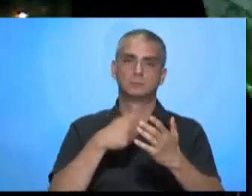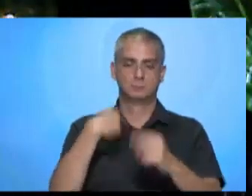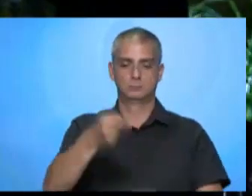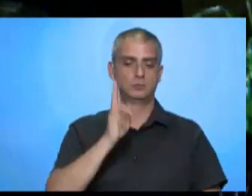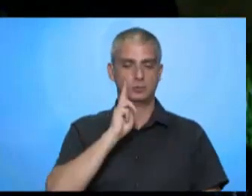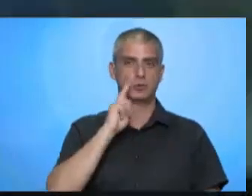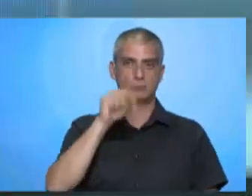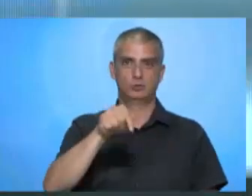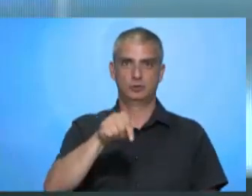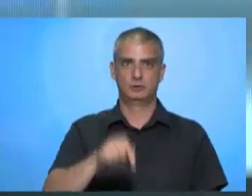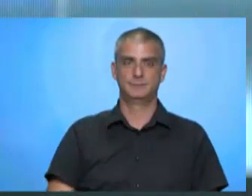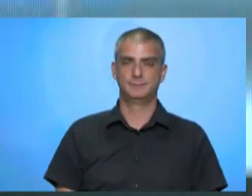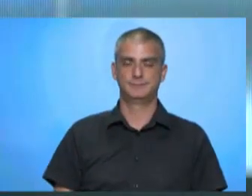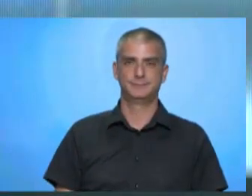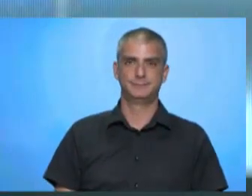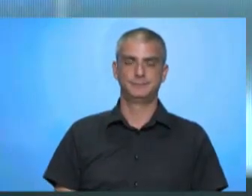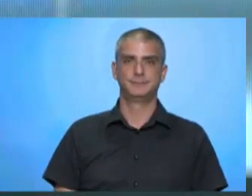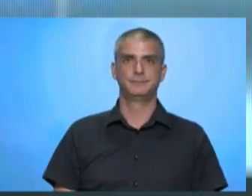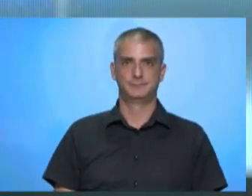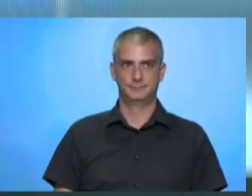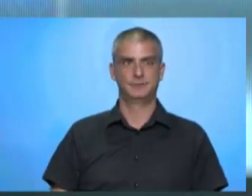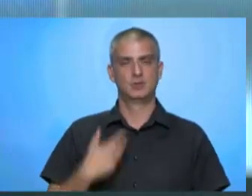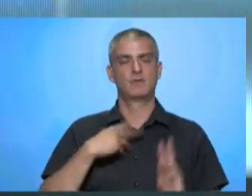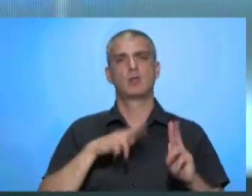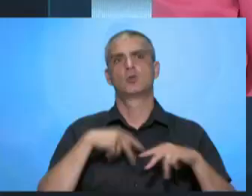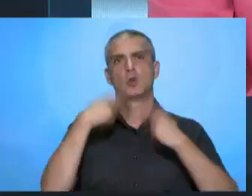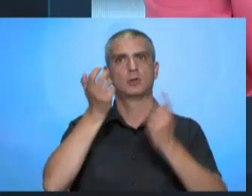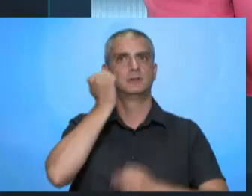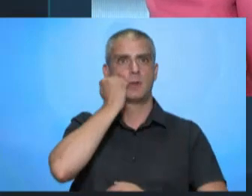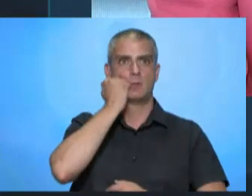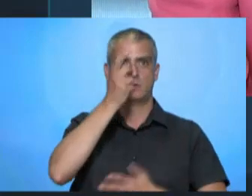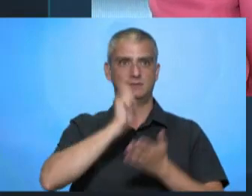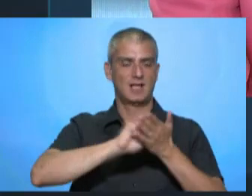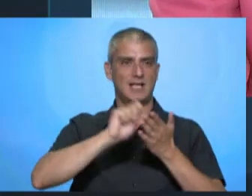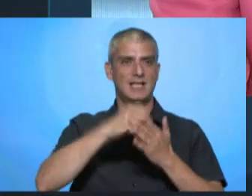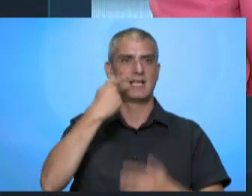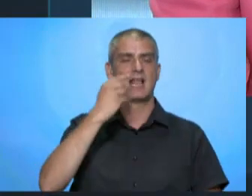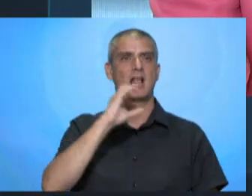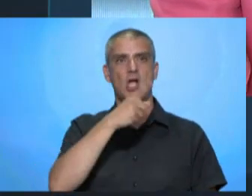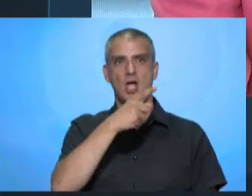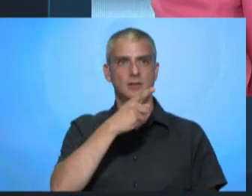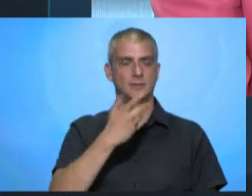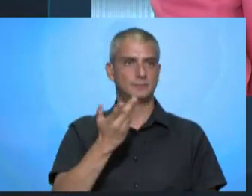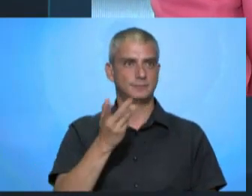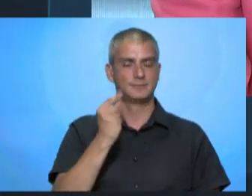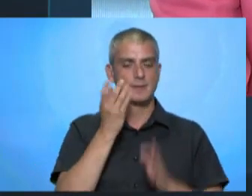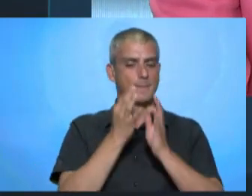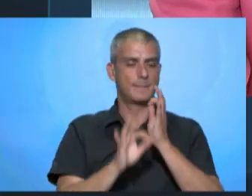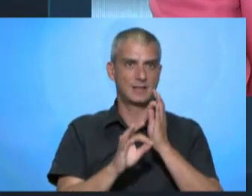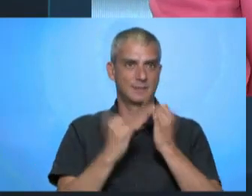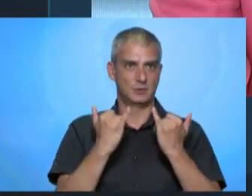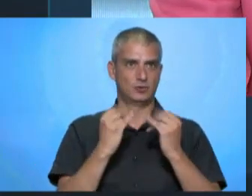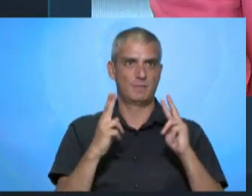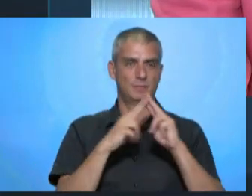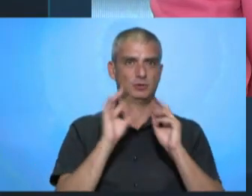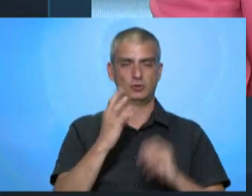שישי הקרוב. עכשיו אנחנו רוצים לחזור למוסקבה, אלייך גילי כהן, כתבתנו המדינית, ועם פרטים שיוצאים